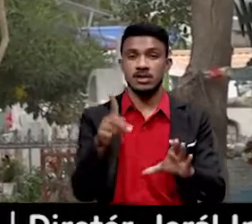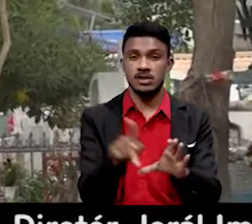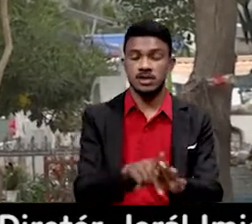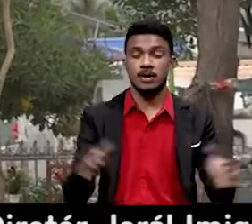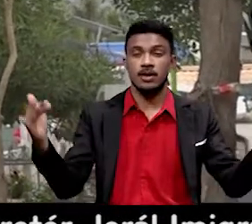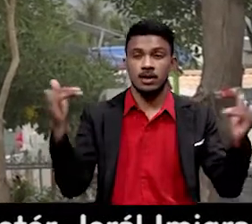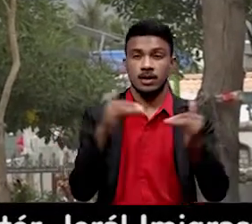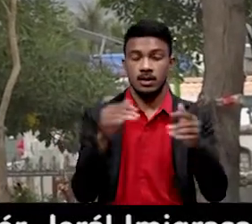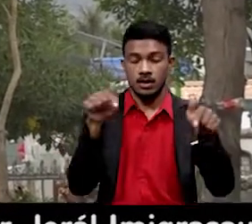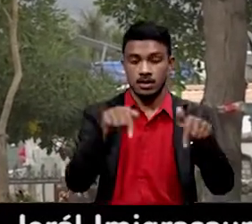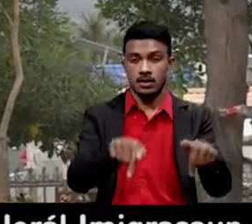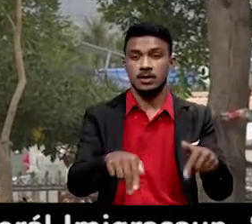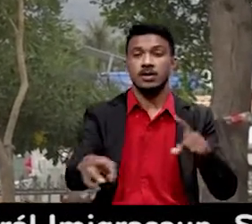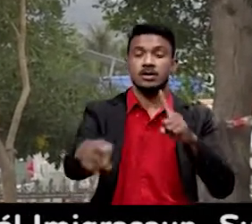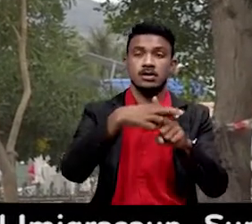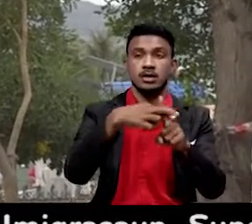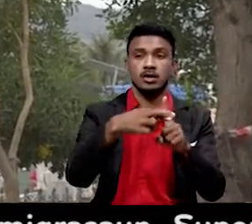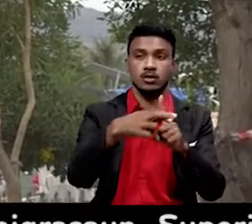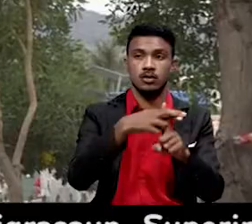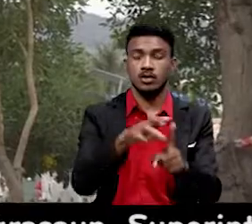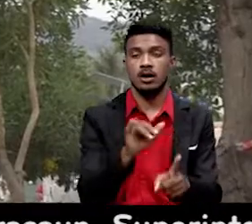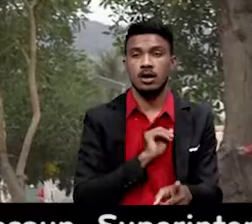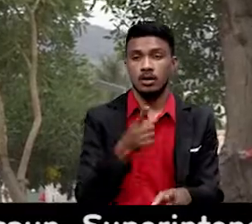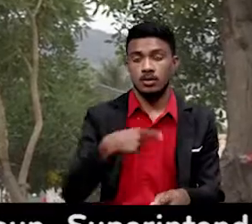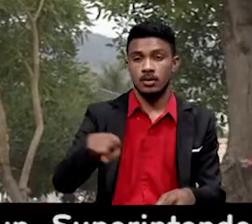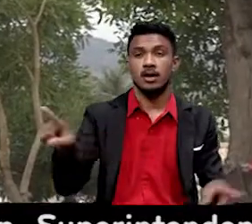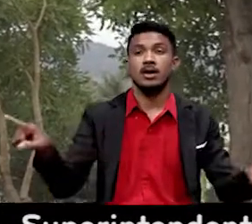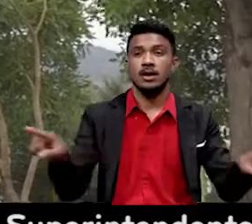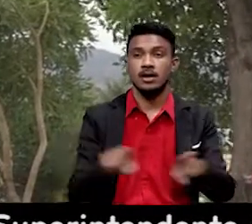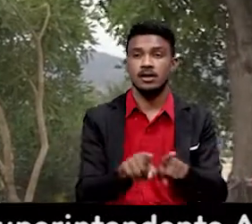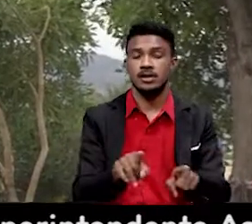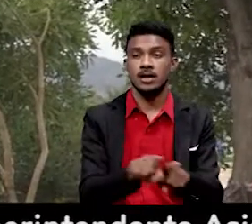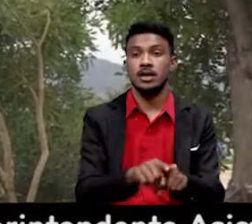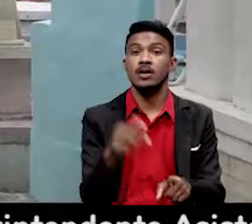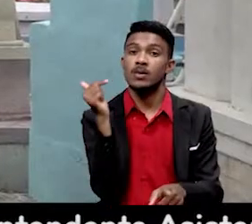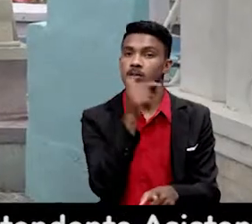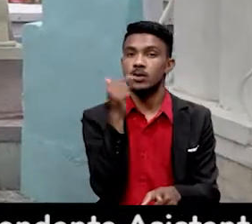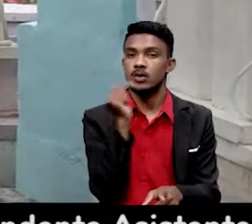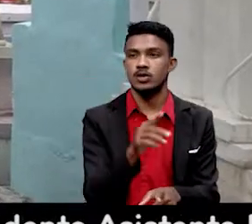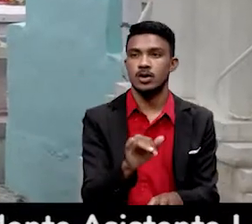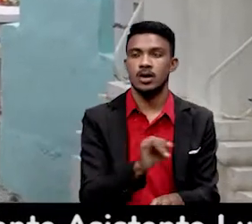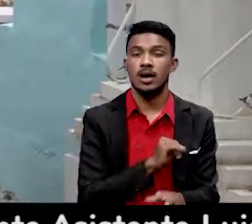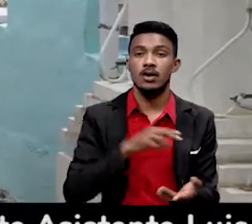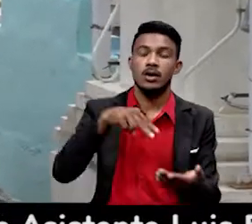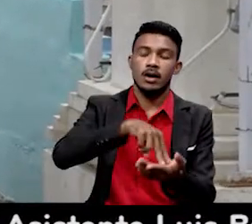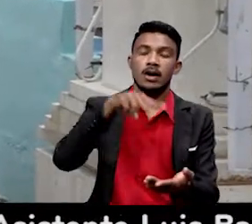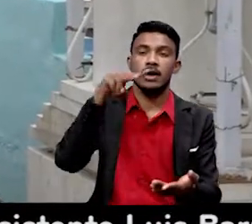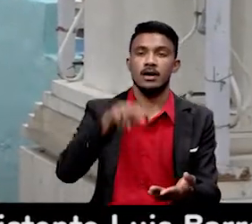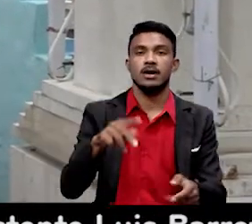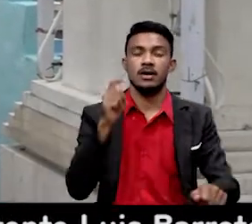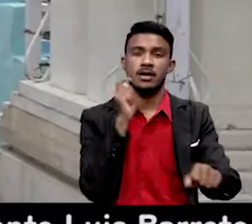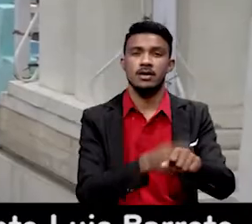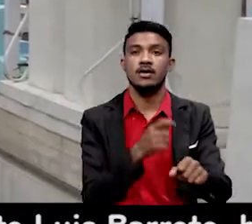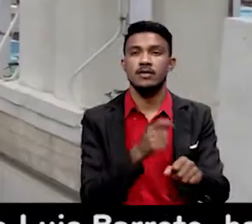manifestação Santa Cruz, hau ba hanesa mata-mata. Hau hadir momento nene hanse liafuane sai spontane.